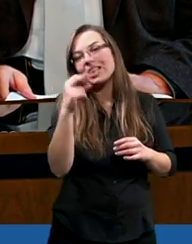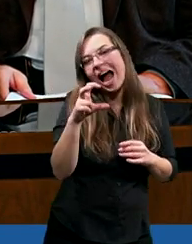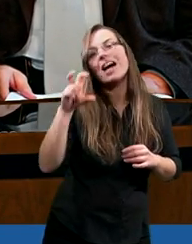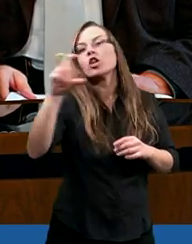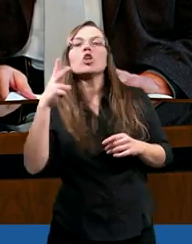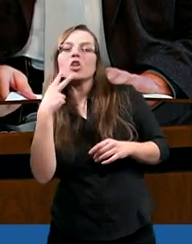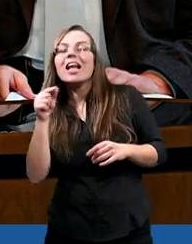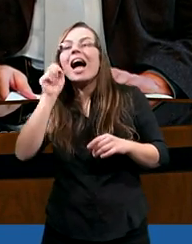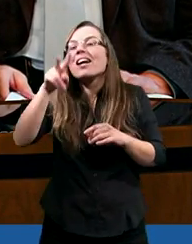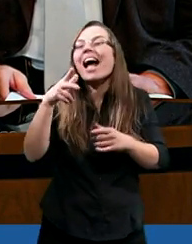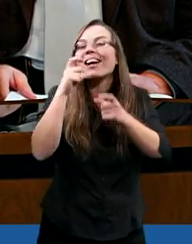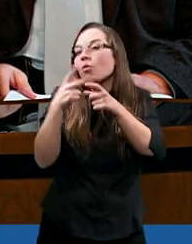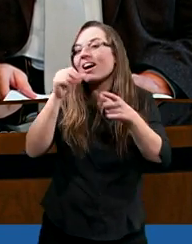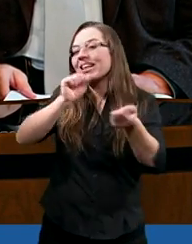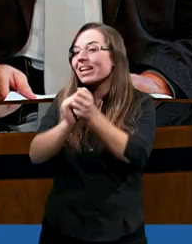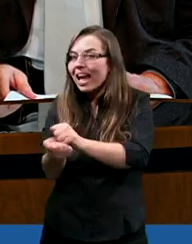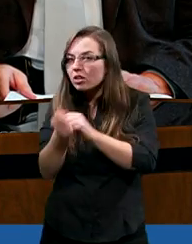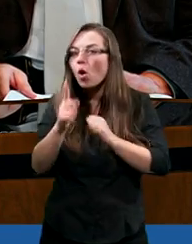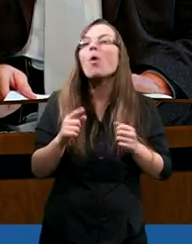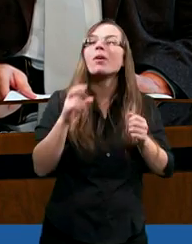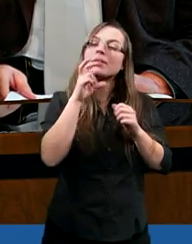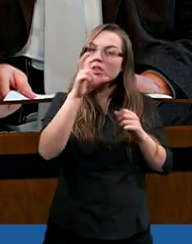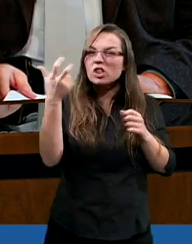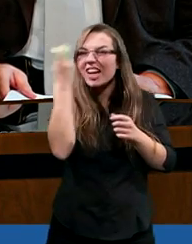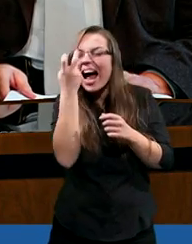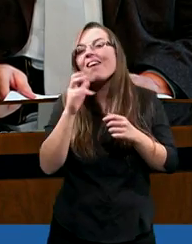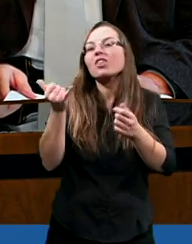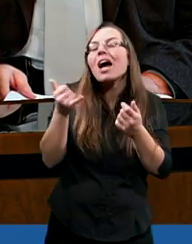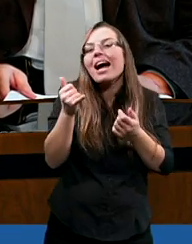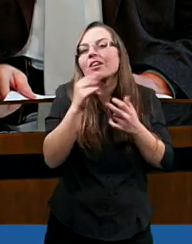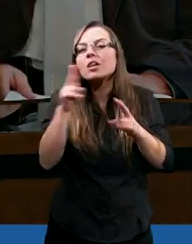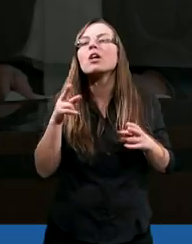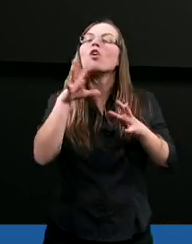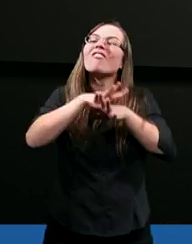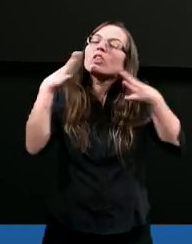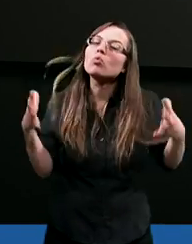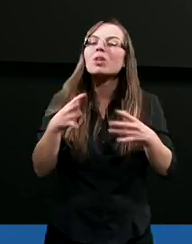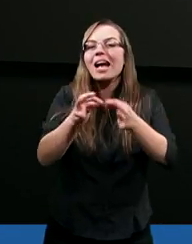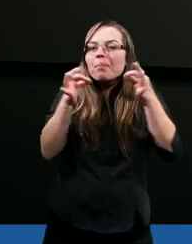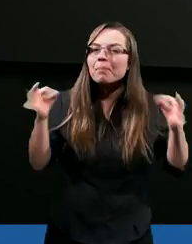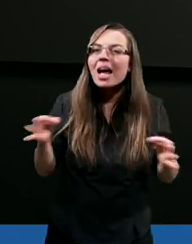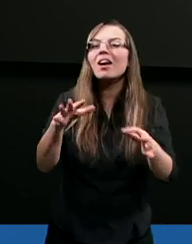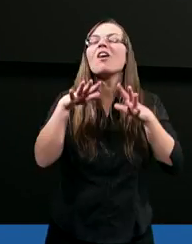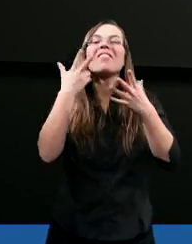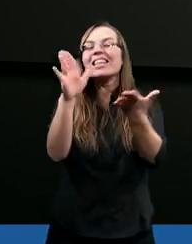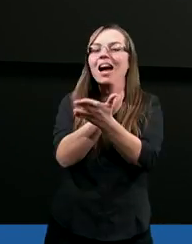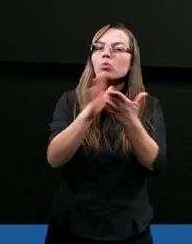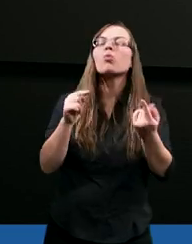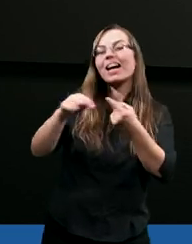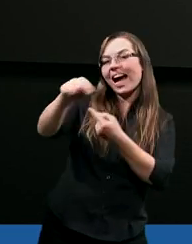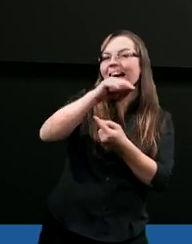jeżeli takie teorie są, a one niestety z przykrością musimy powiedzieć, w dużej mierze, w niektórych kręgach